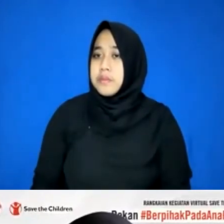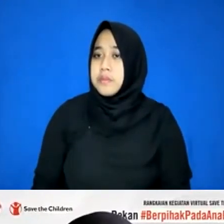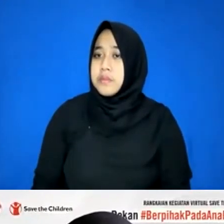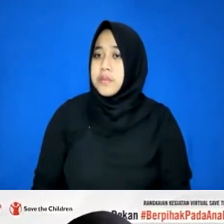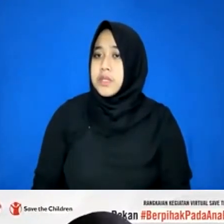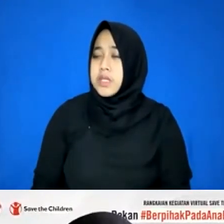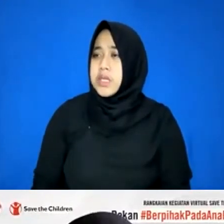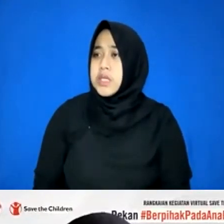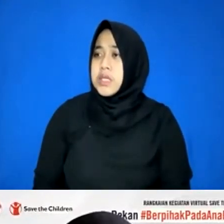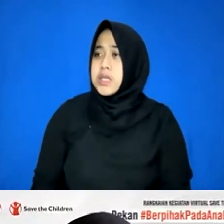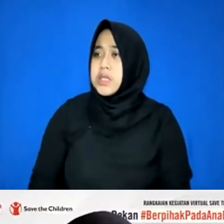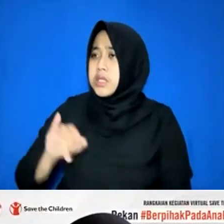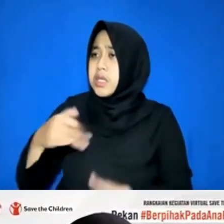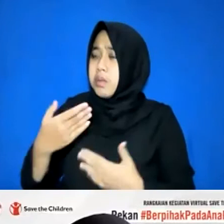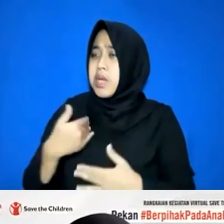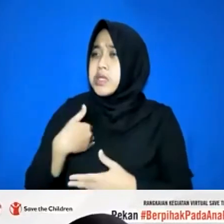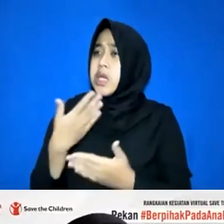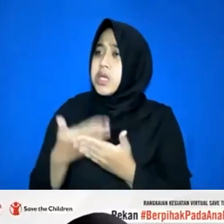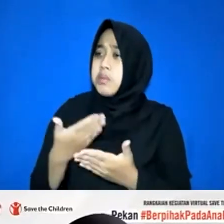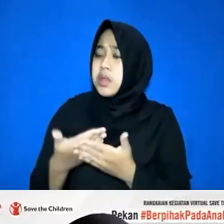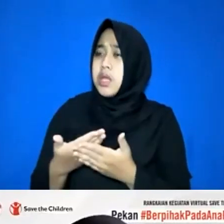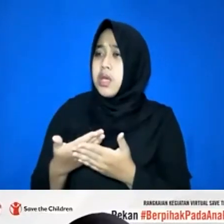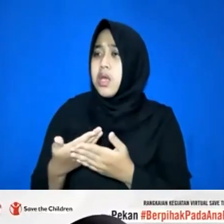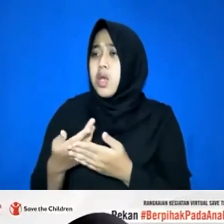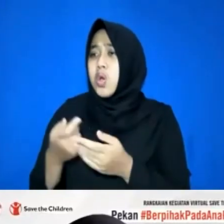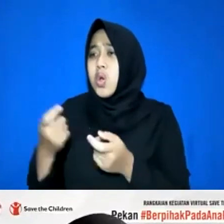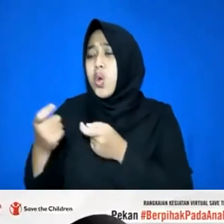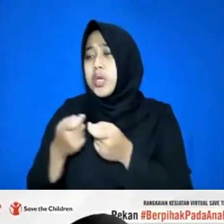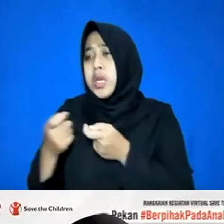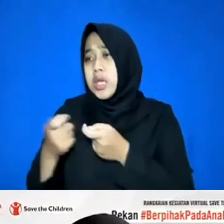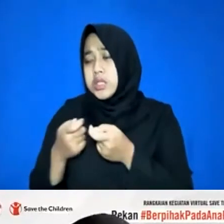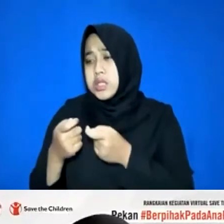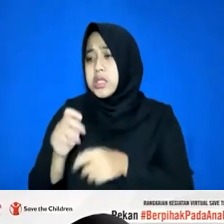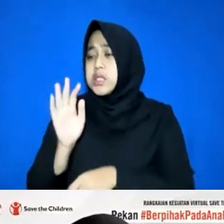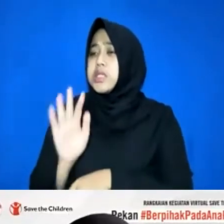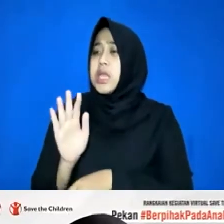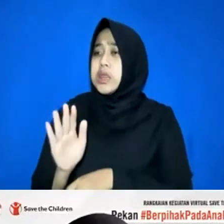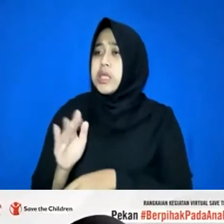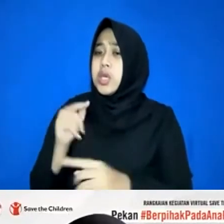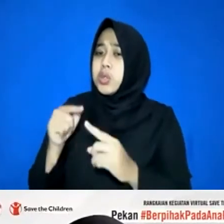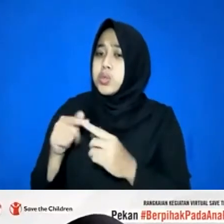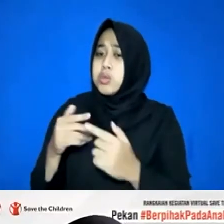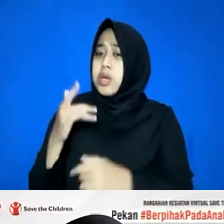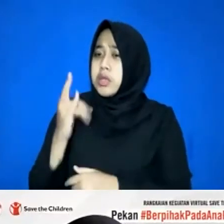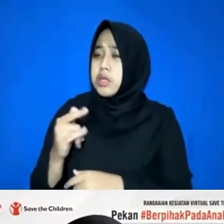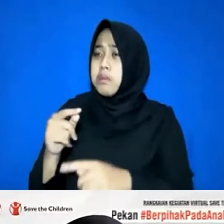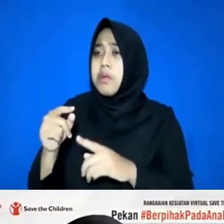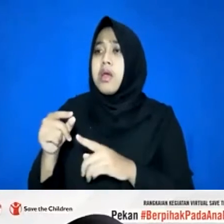makanya ini saya diminta untuk berkoordinasi gimana nantinya agar tetap lapsos